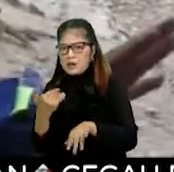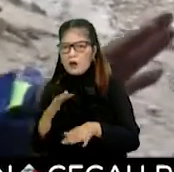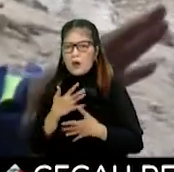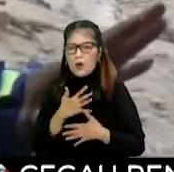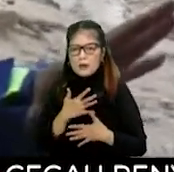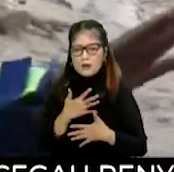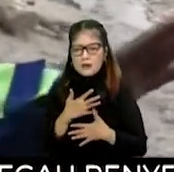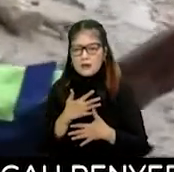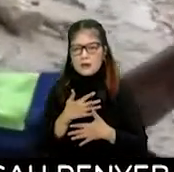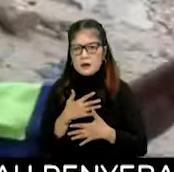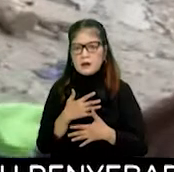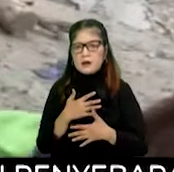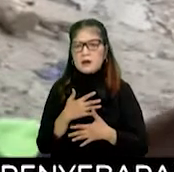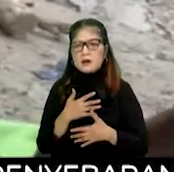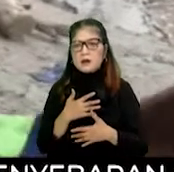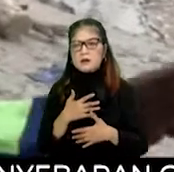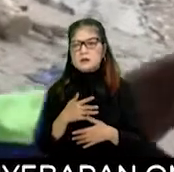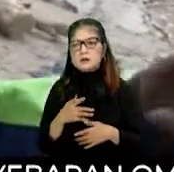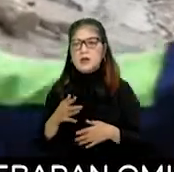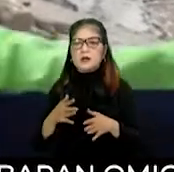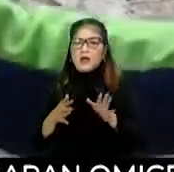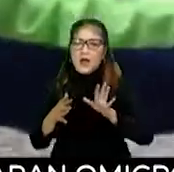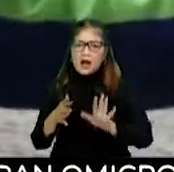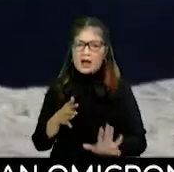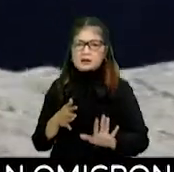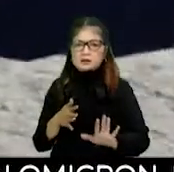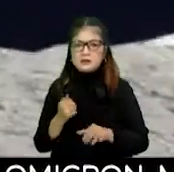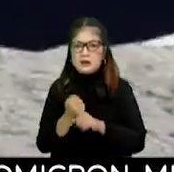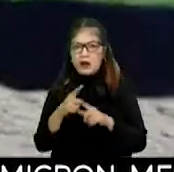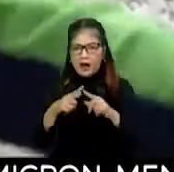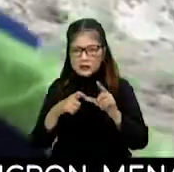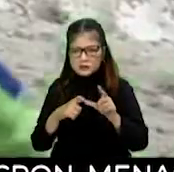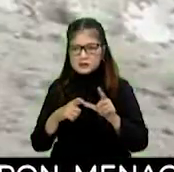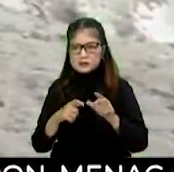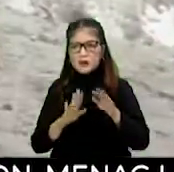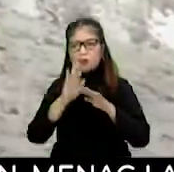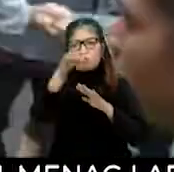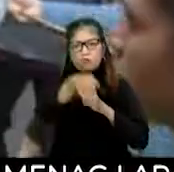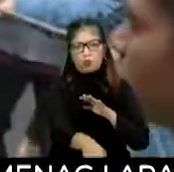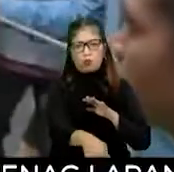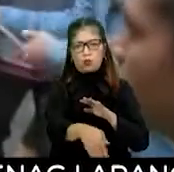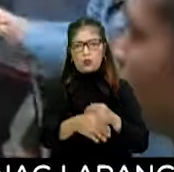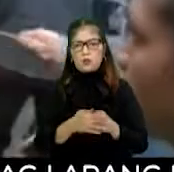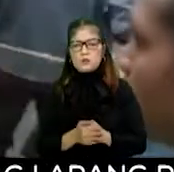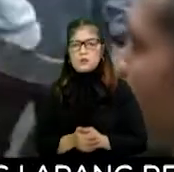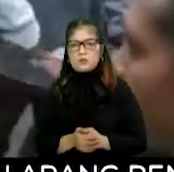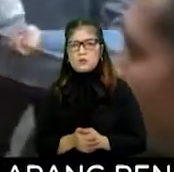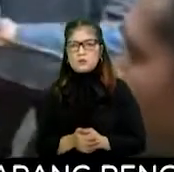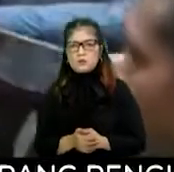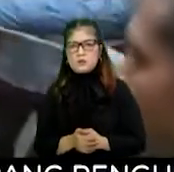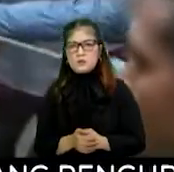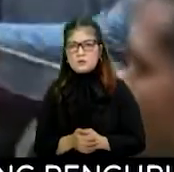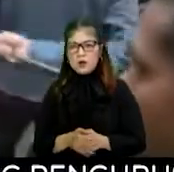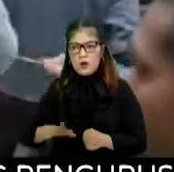dia menggas sehingga lompat masuk ke jurang tersebut. Keluarga